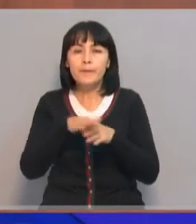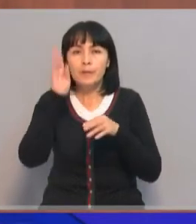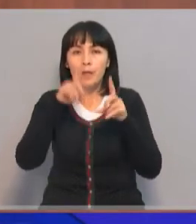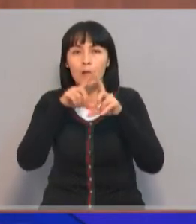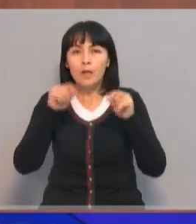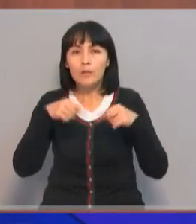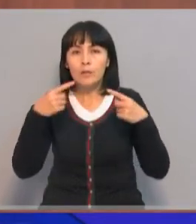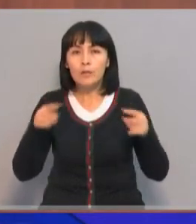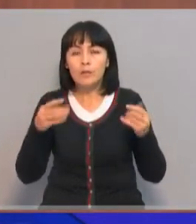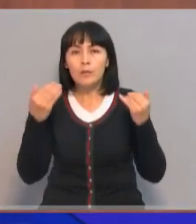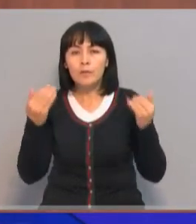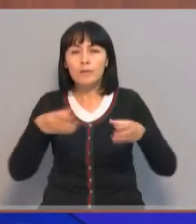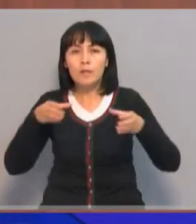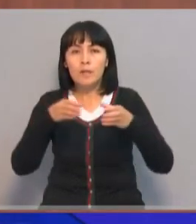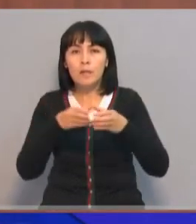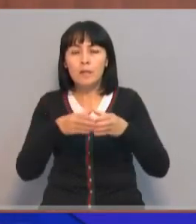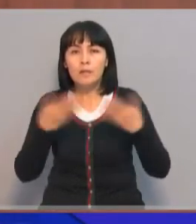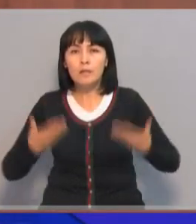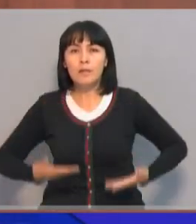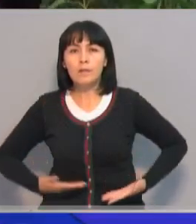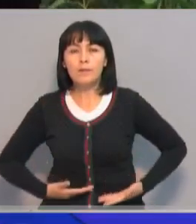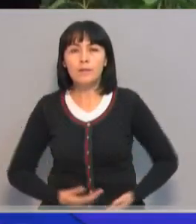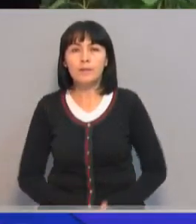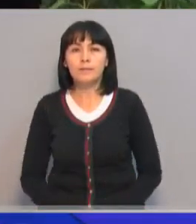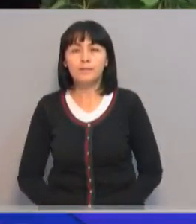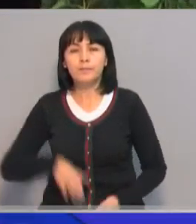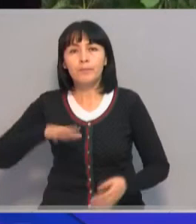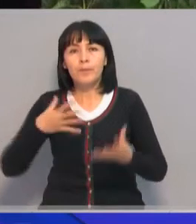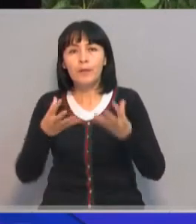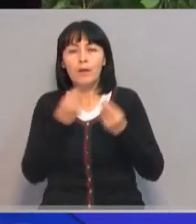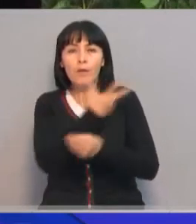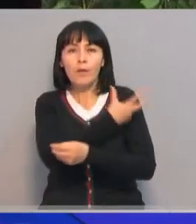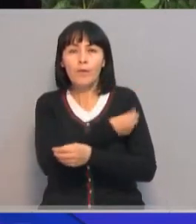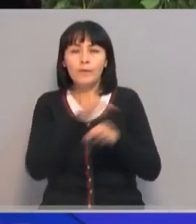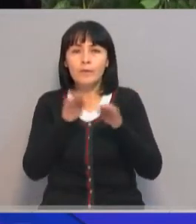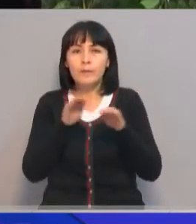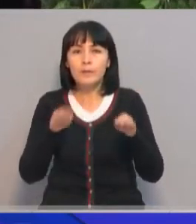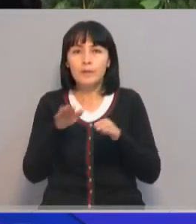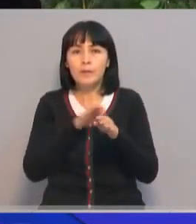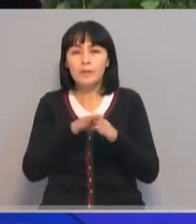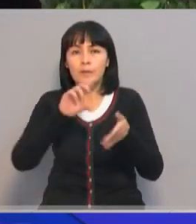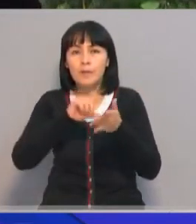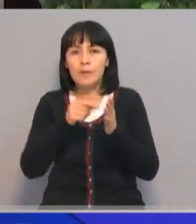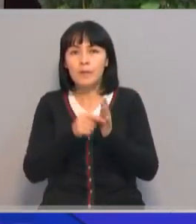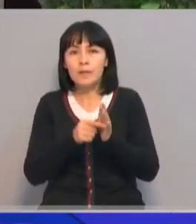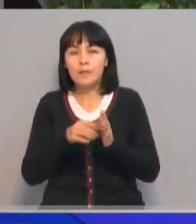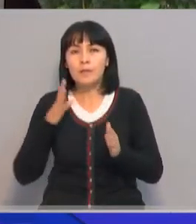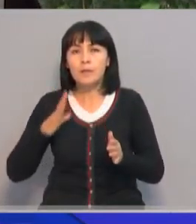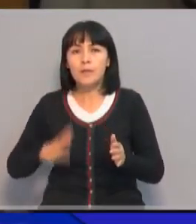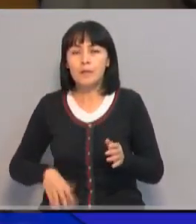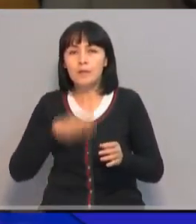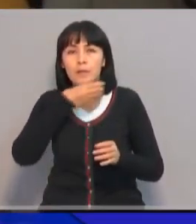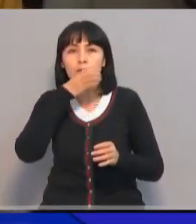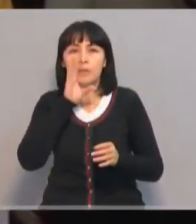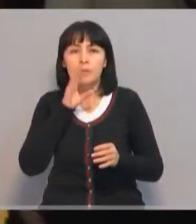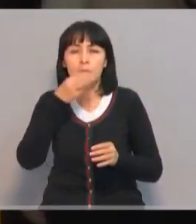так и со стороны медицинской организации по месту прикрепления. После получения прививки детей провели в комнату и угостили чаем. Там они